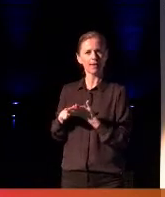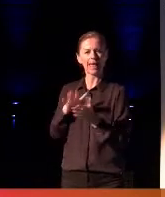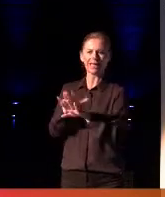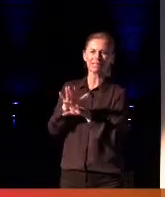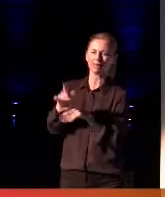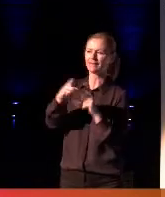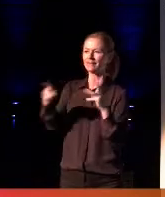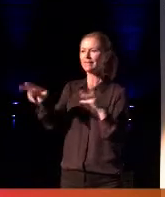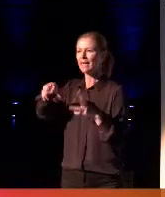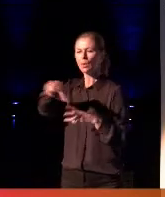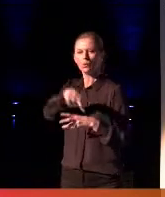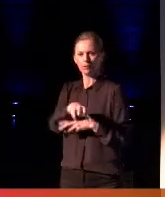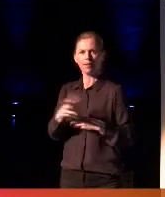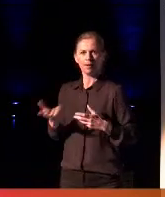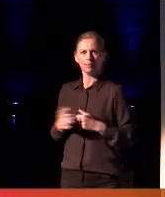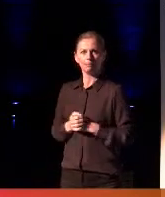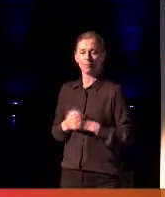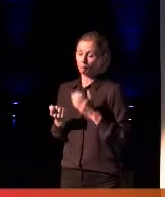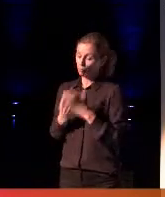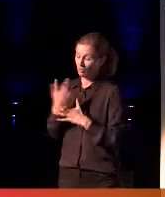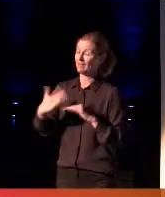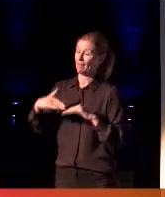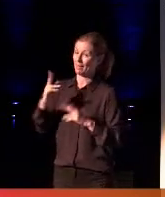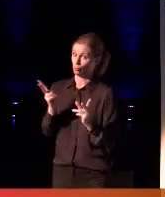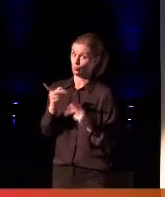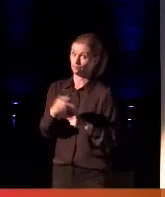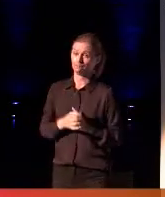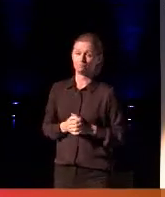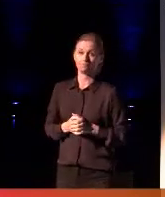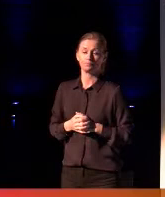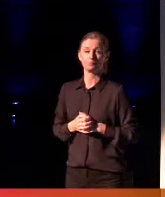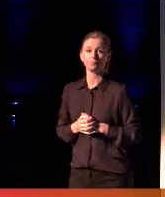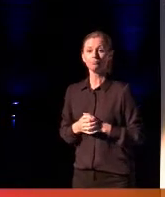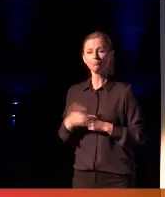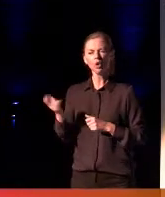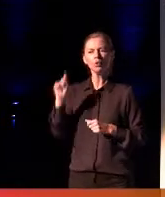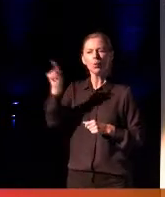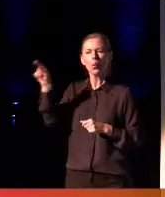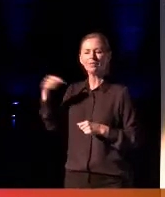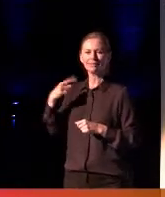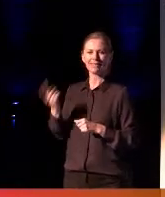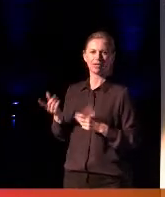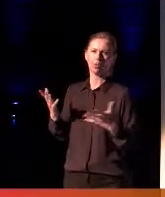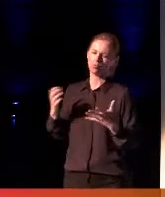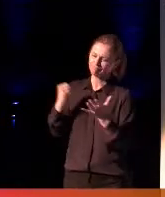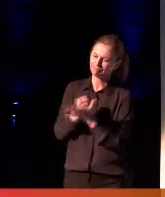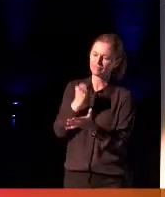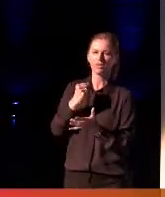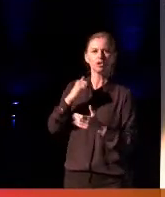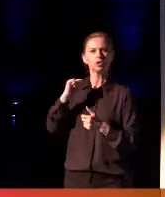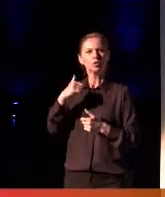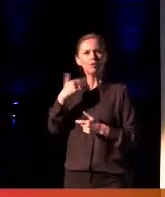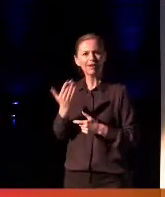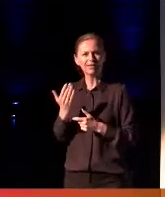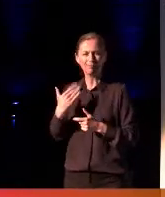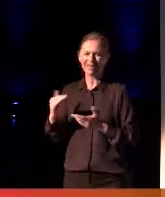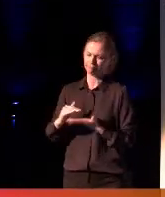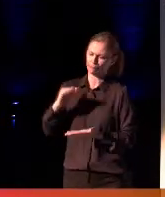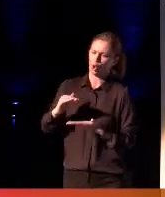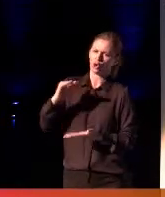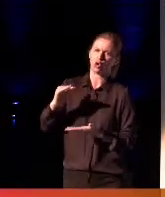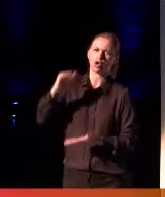eksperter i regionene. Det kan hende det mer. Så vil noen si, Dette skulle vært og kunne vært mye høyere